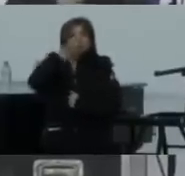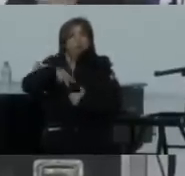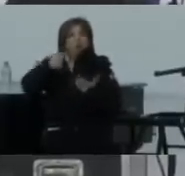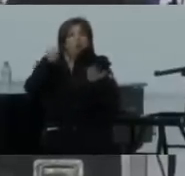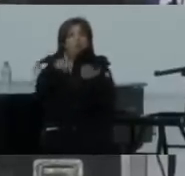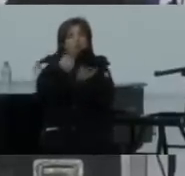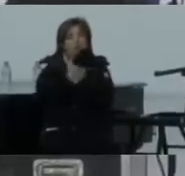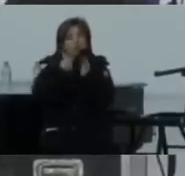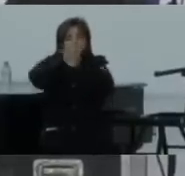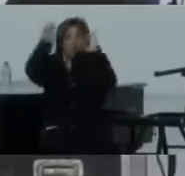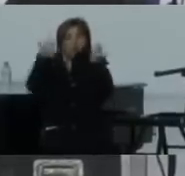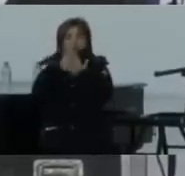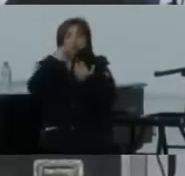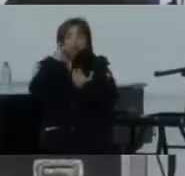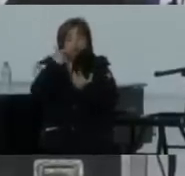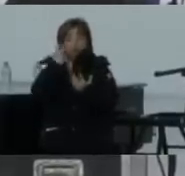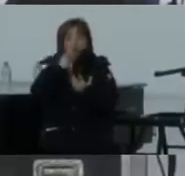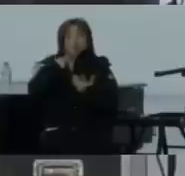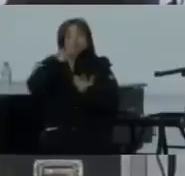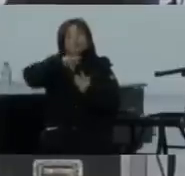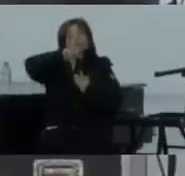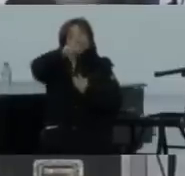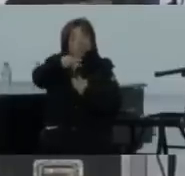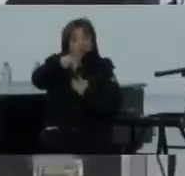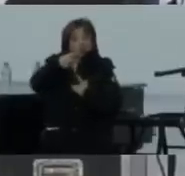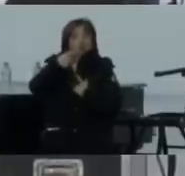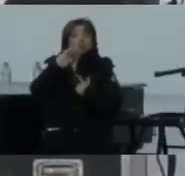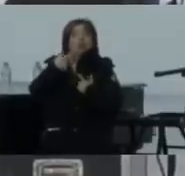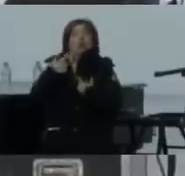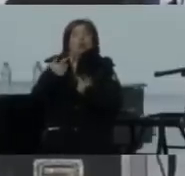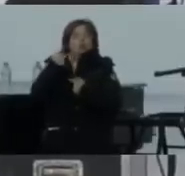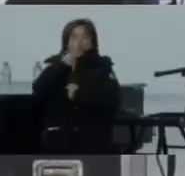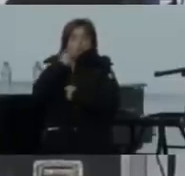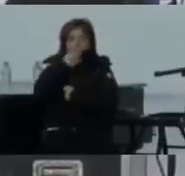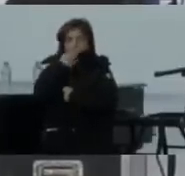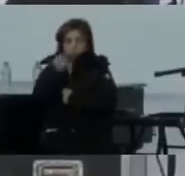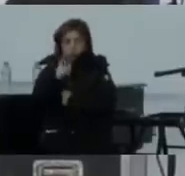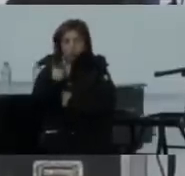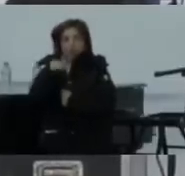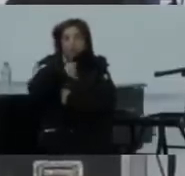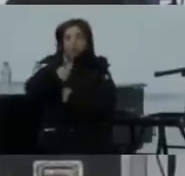del mondo e siamo i primi importatori di olio di merda del mondo.